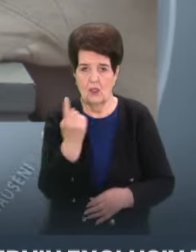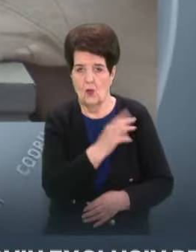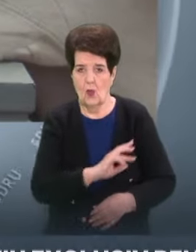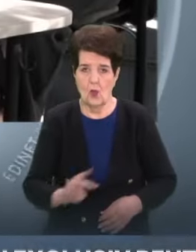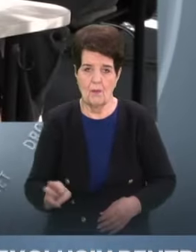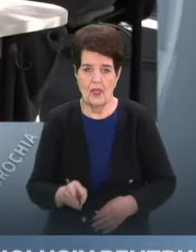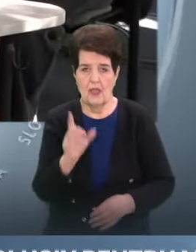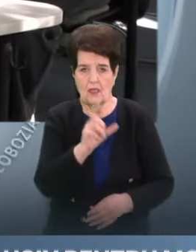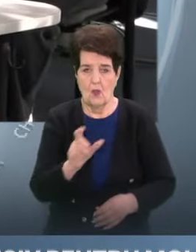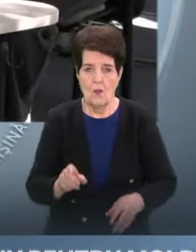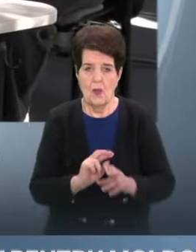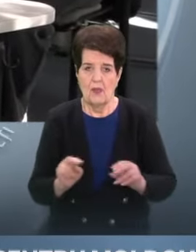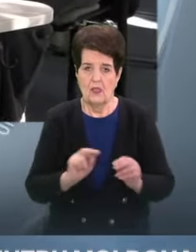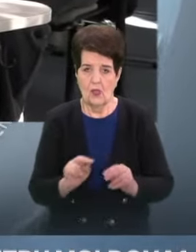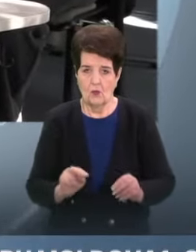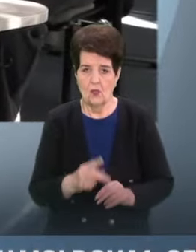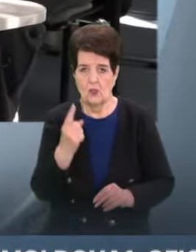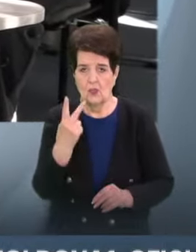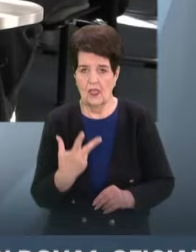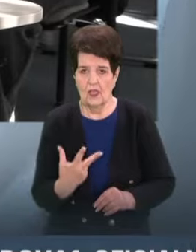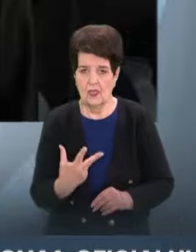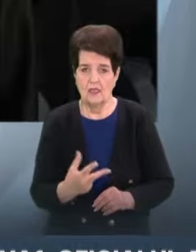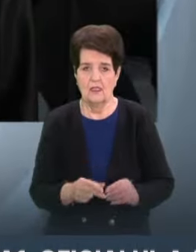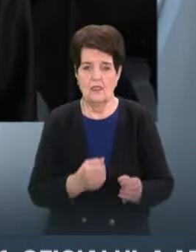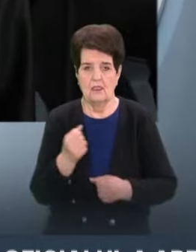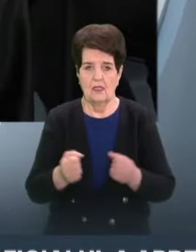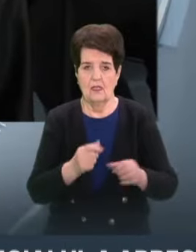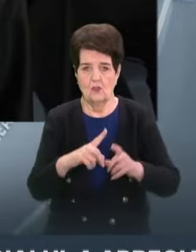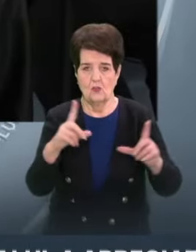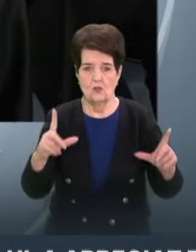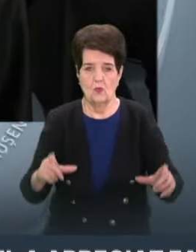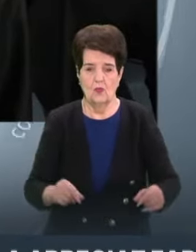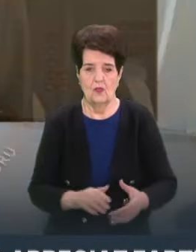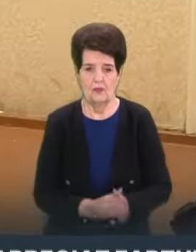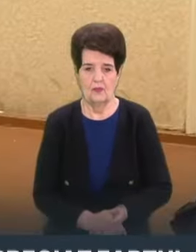instituțiilor cu profil pedagogic, doar o treime aleg să se angajeze în școli.